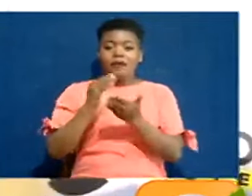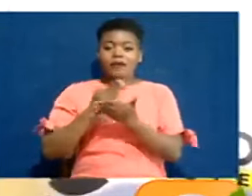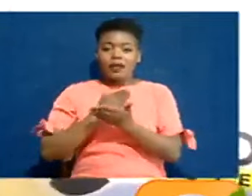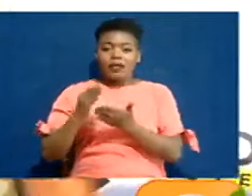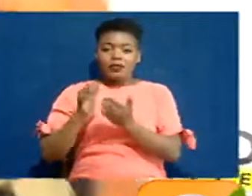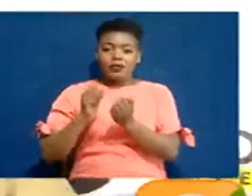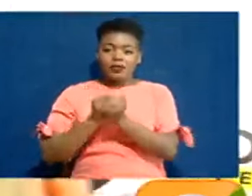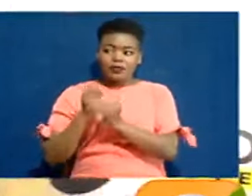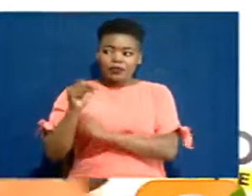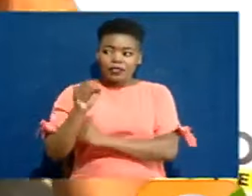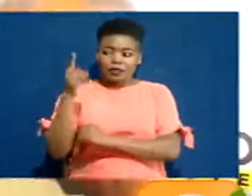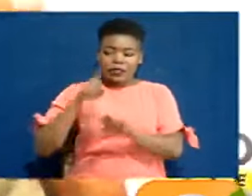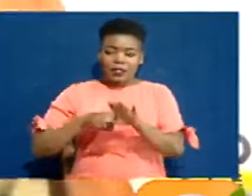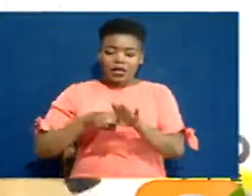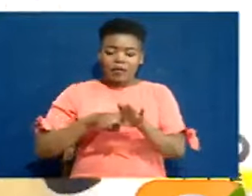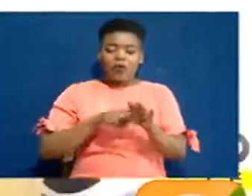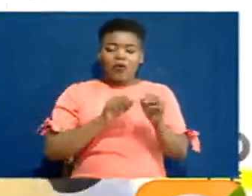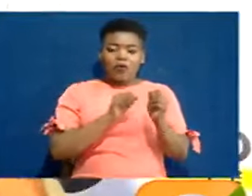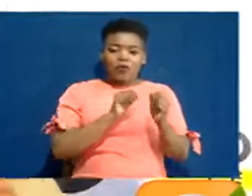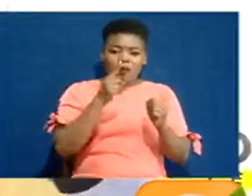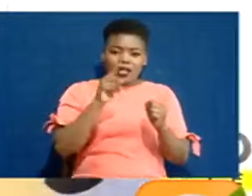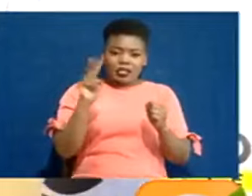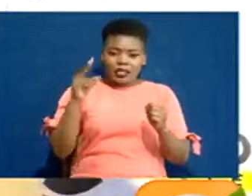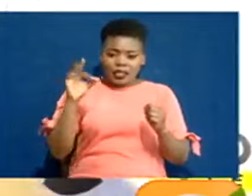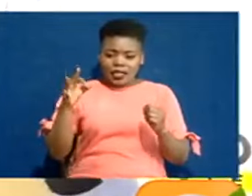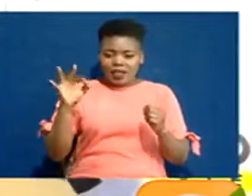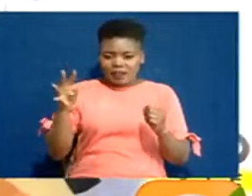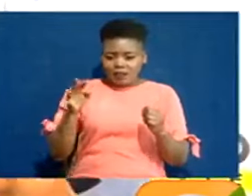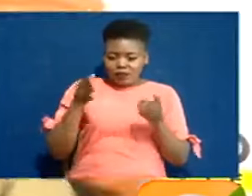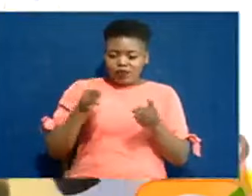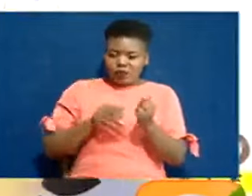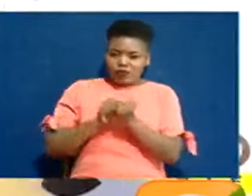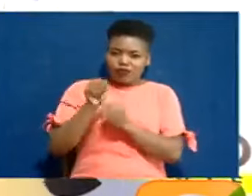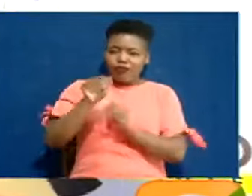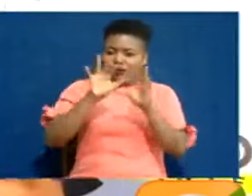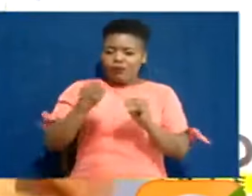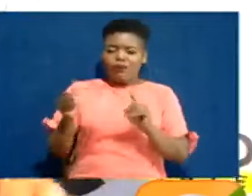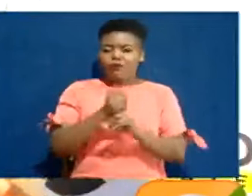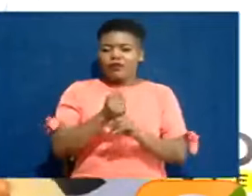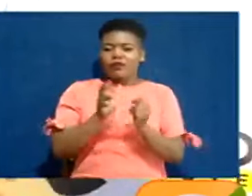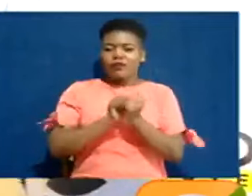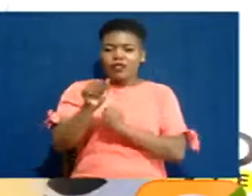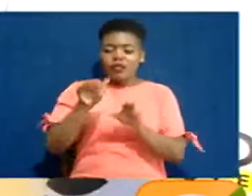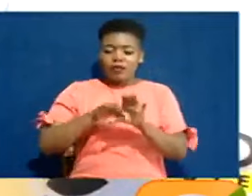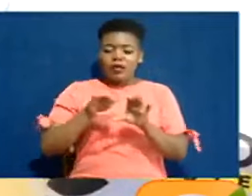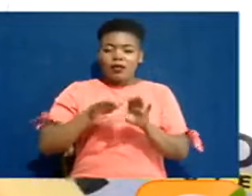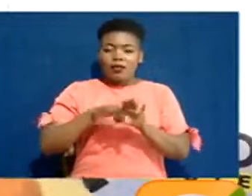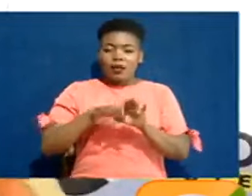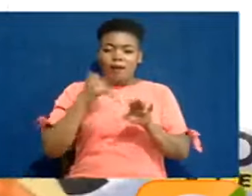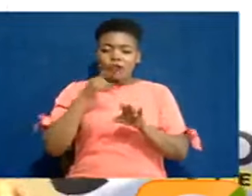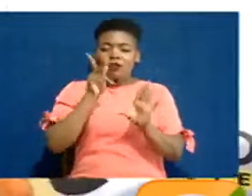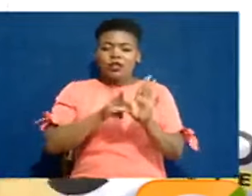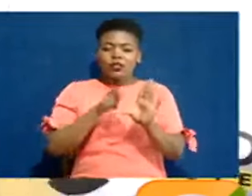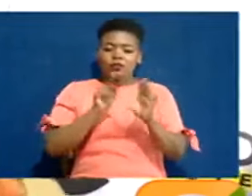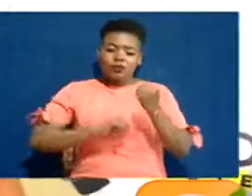awamu ya 15. Awamu ya kwanza tulifanya, ya pili, ya tatu, na leo ilikuwa ni awamu ya 15. Na umda wote wale mashirika wote ambao wameshirikiana pamoja na sisi